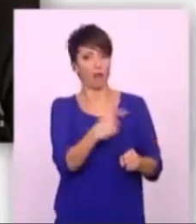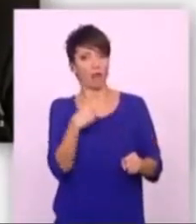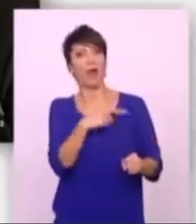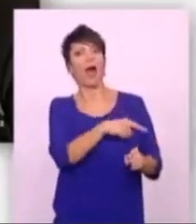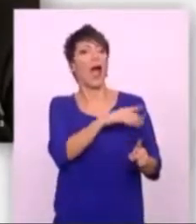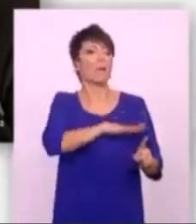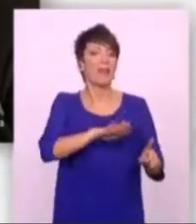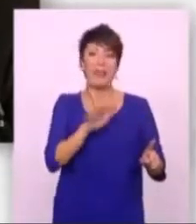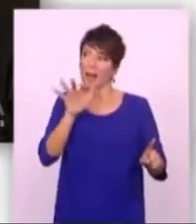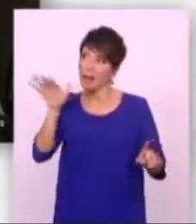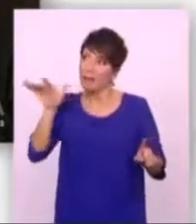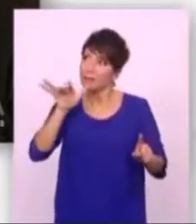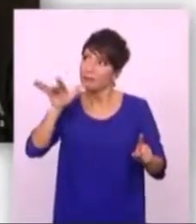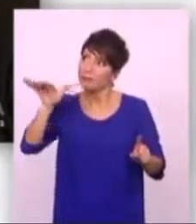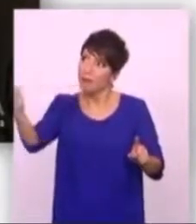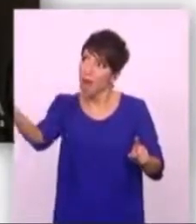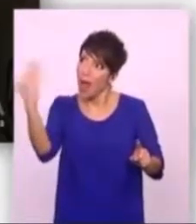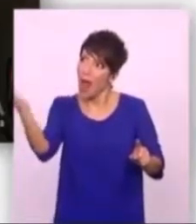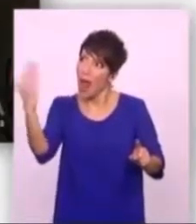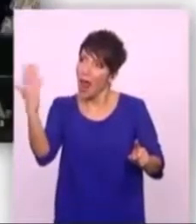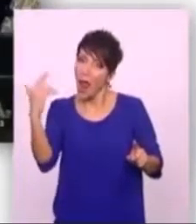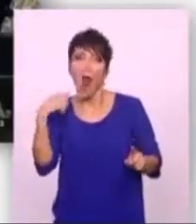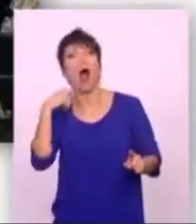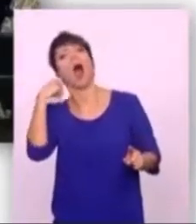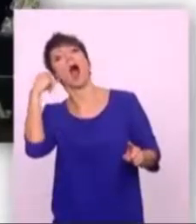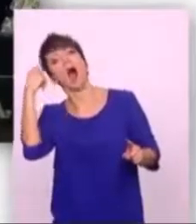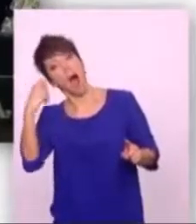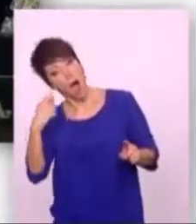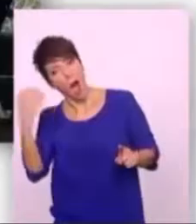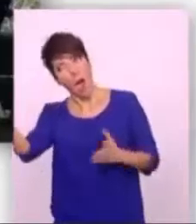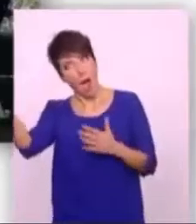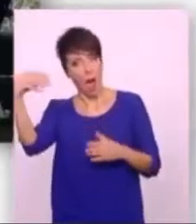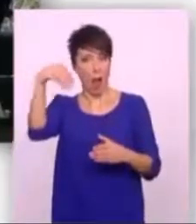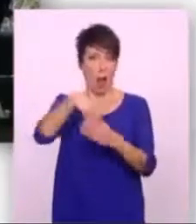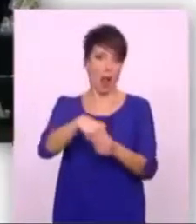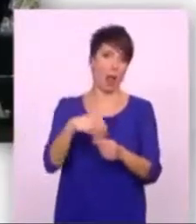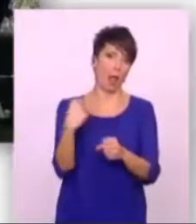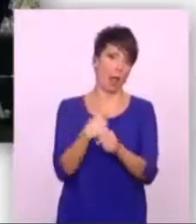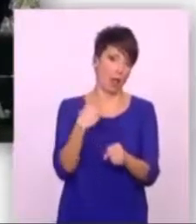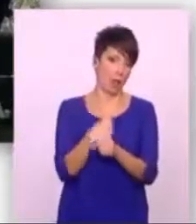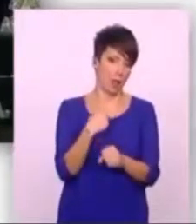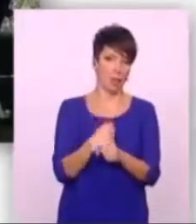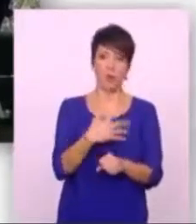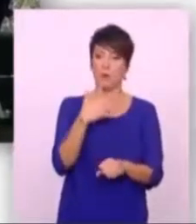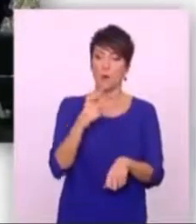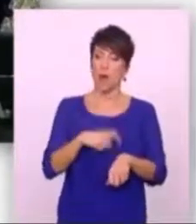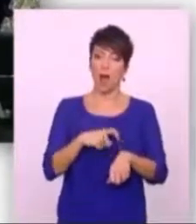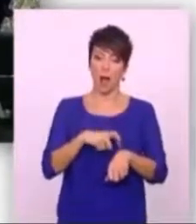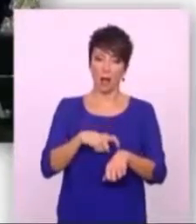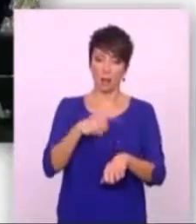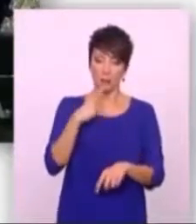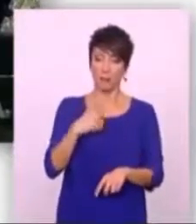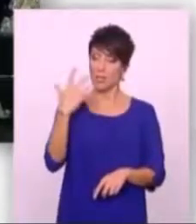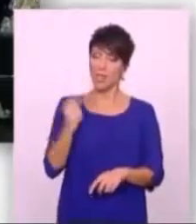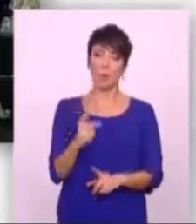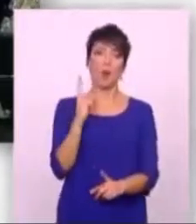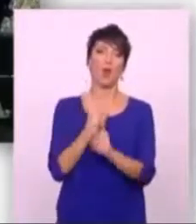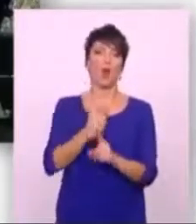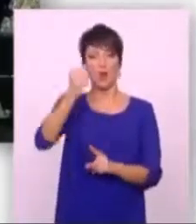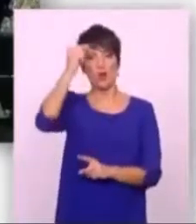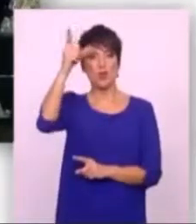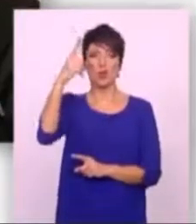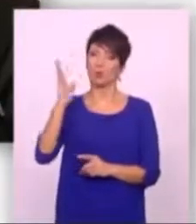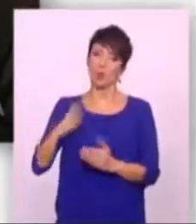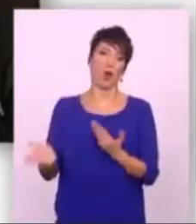άλλους υπαλλήλους εδώ. Γιατί εσείς τώρα, ένας άνθρωπος ο οποίος έρχεται να δώσετε και μια άλλη διάσταση εδώ πέρα και μια άλλη λογική, το επιτρέπετε αυτό το